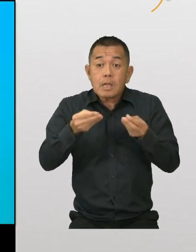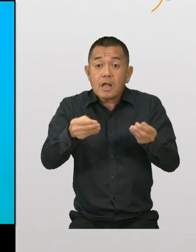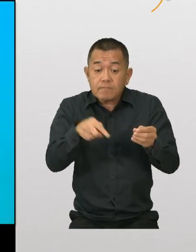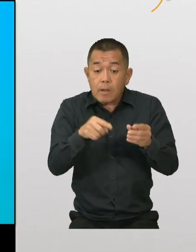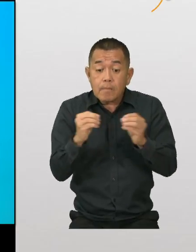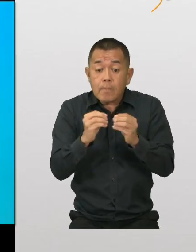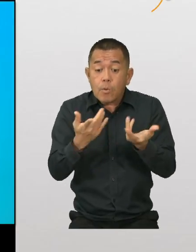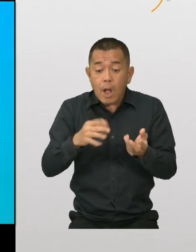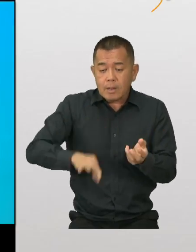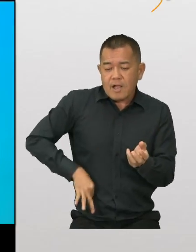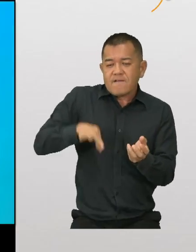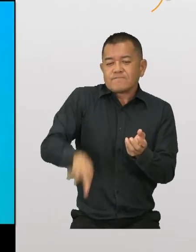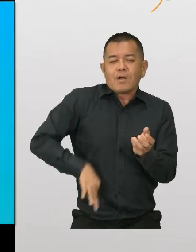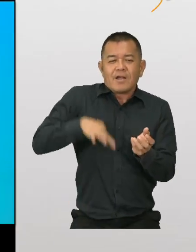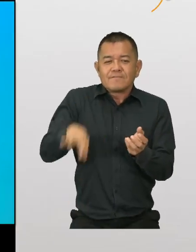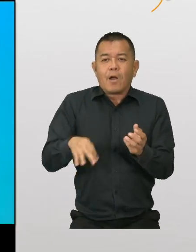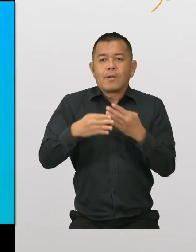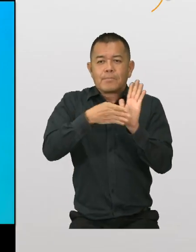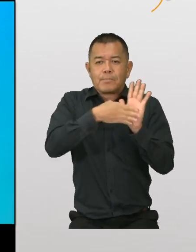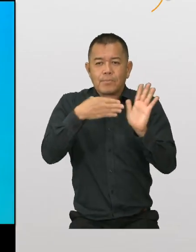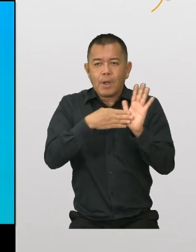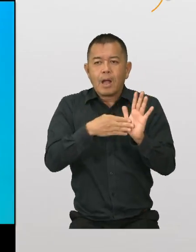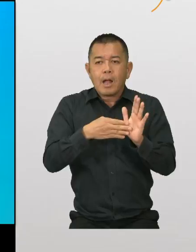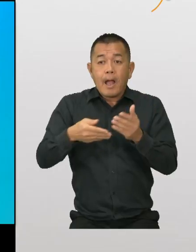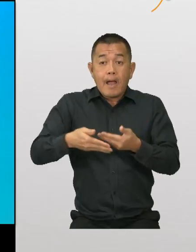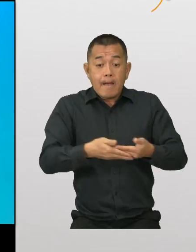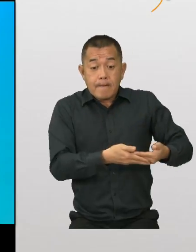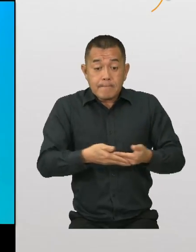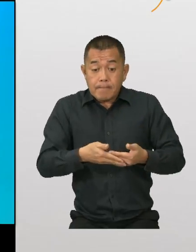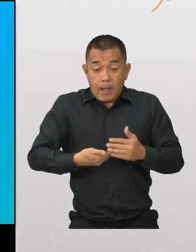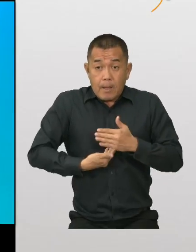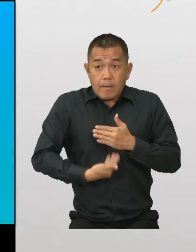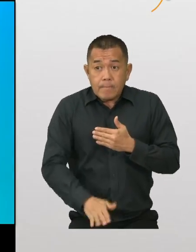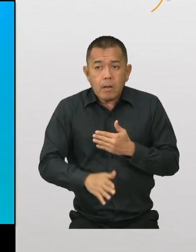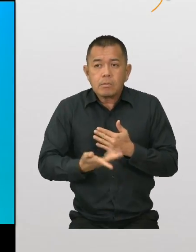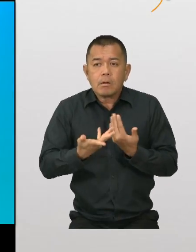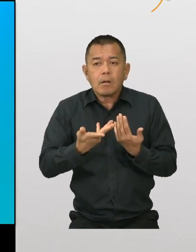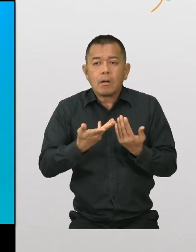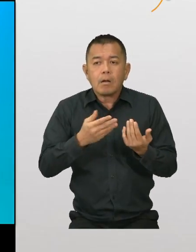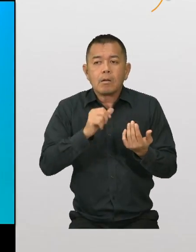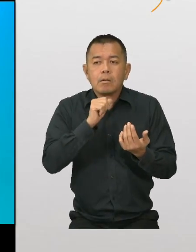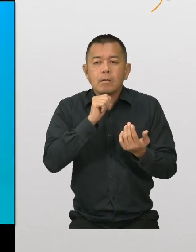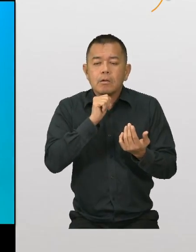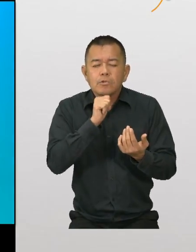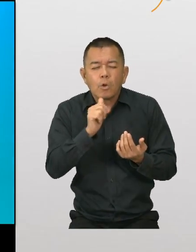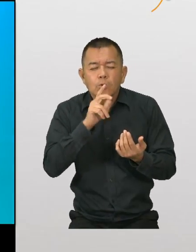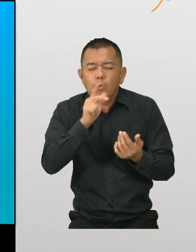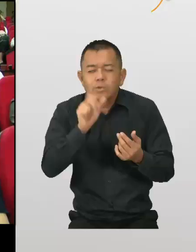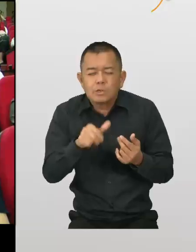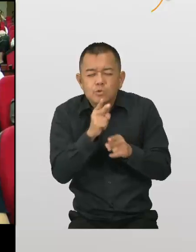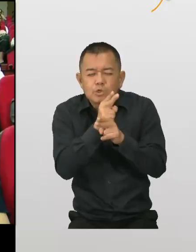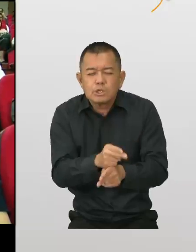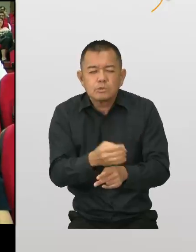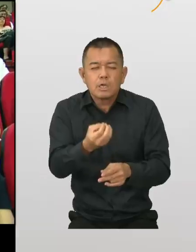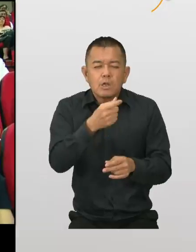就 will 养 not 成 get used 喝高 to 档奶粉的 drinking 习惯。 expensive 因为 brands 你一 of 喝惯了， infant formula because once you are used to it, it's